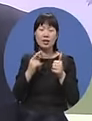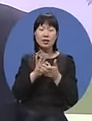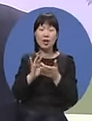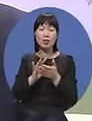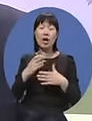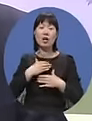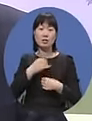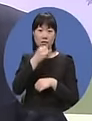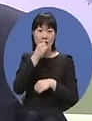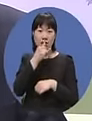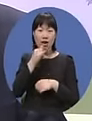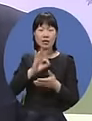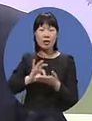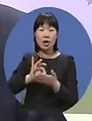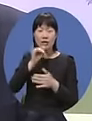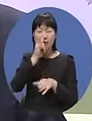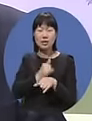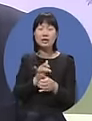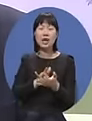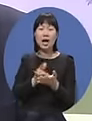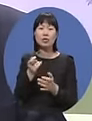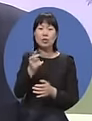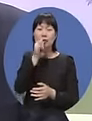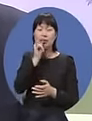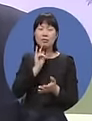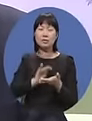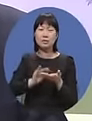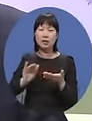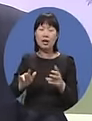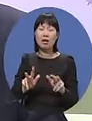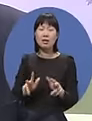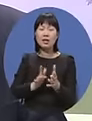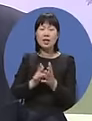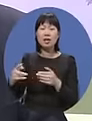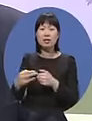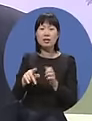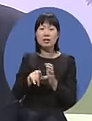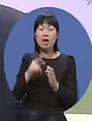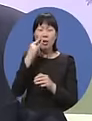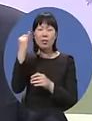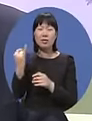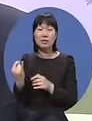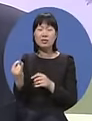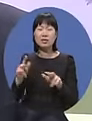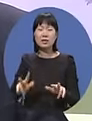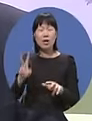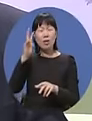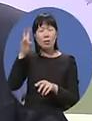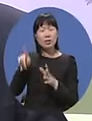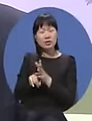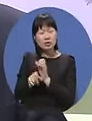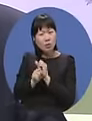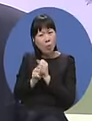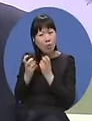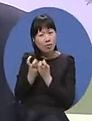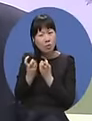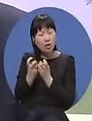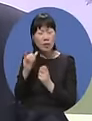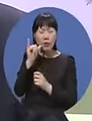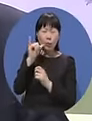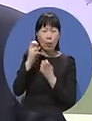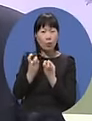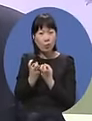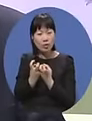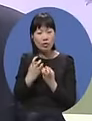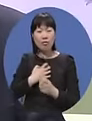써도 안전하게 우리가 사용할 수 있는 그런 약들이 좀 있어요. 네. 그러니까 이제 약을 끊었을 때 이제 어머님들은 이제 혹시 의존되는 거 아닌가, 그러니까요. 또 중독도